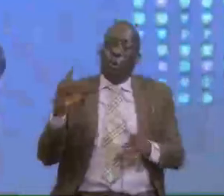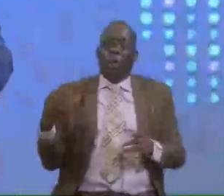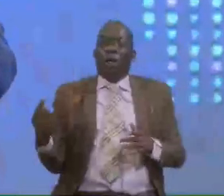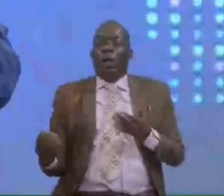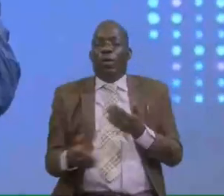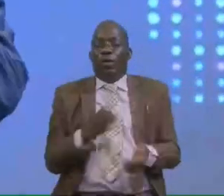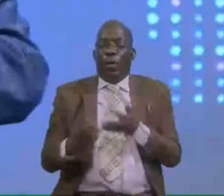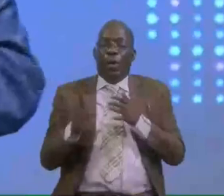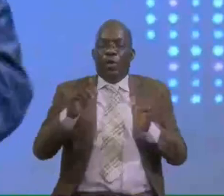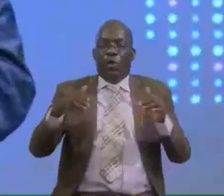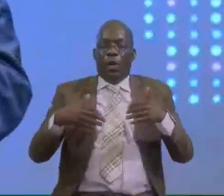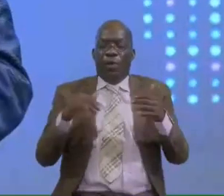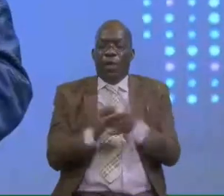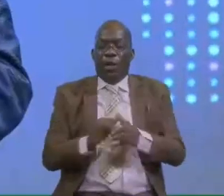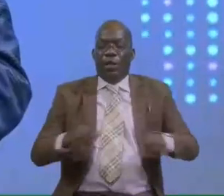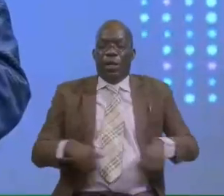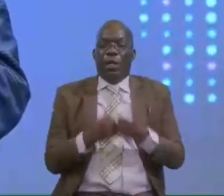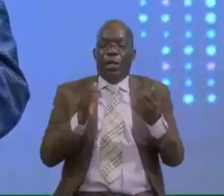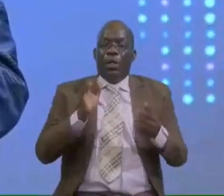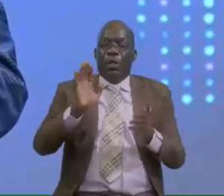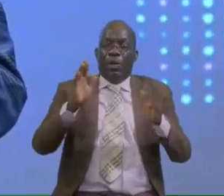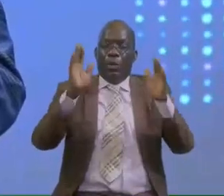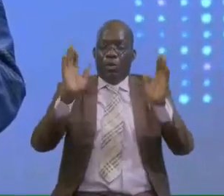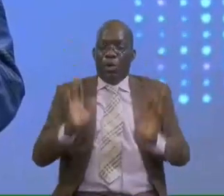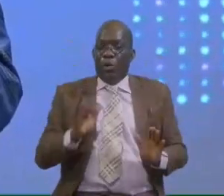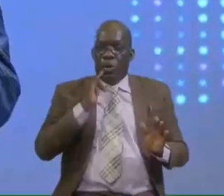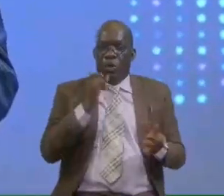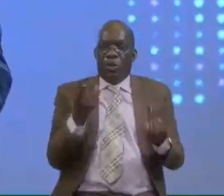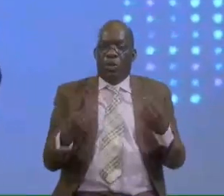défi. Ton miracle vient.